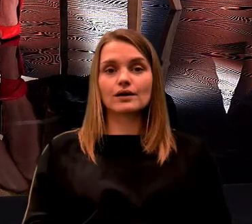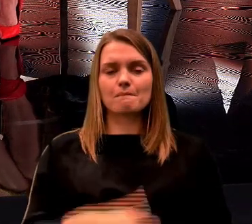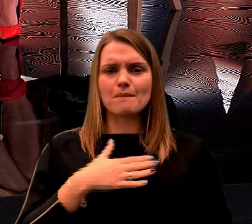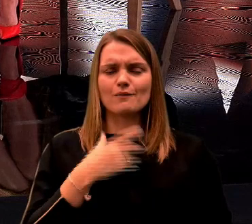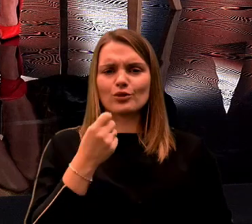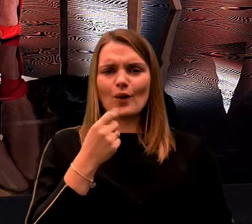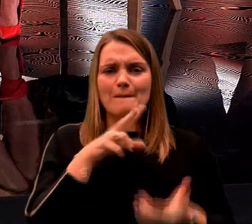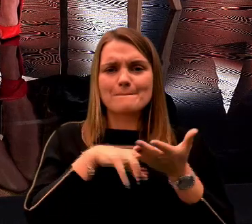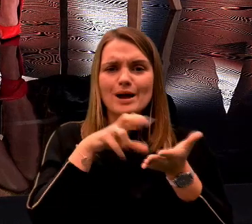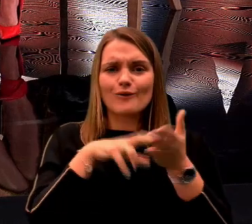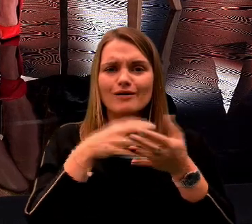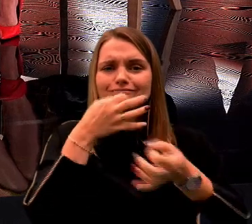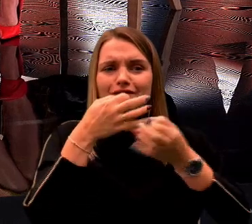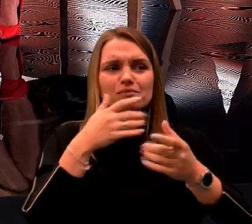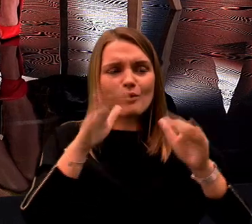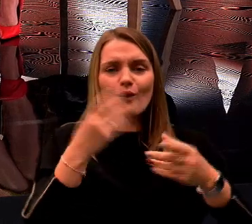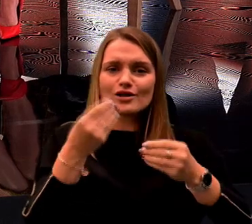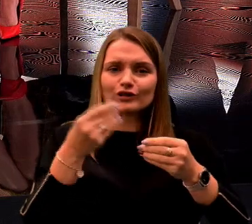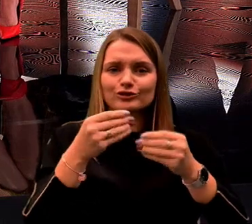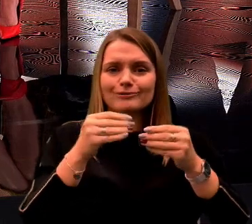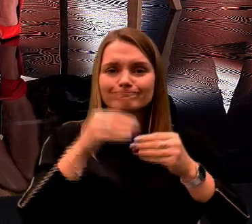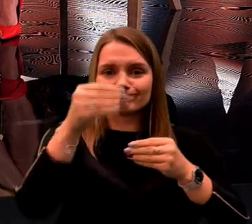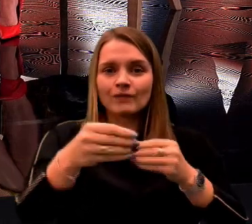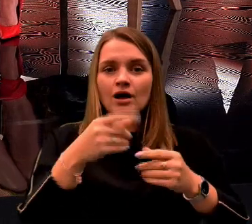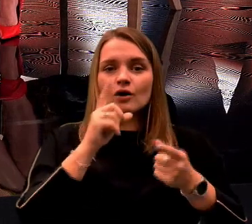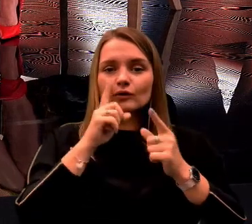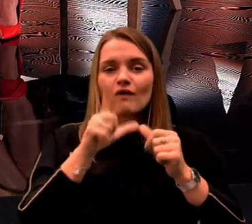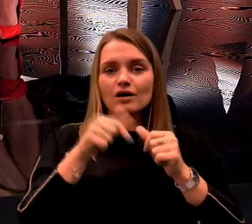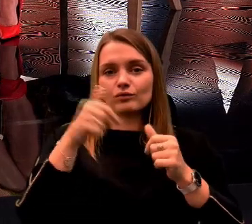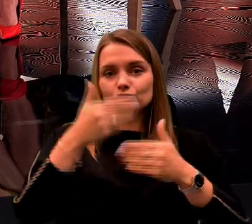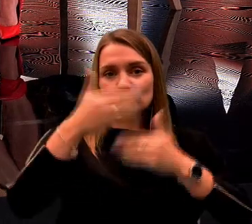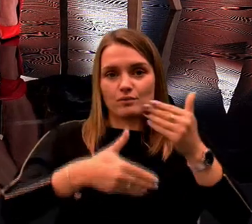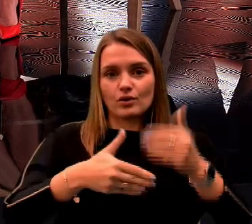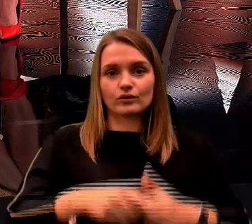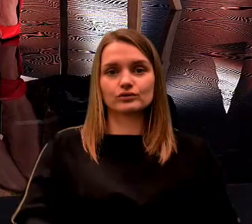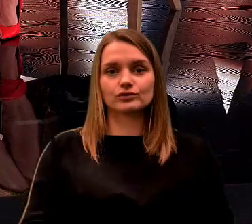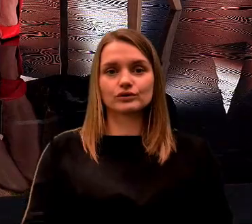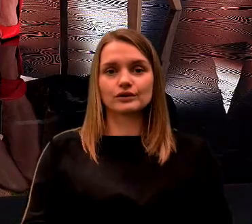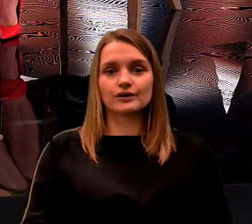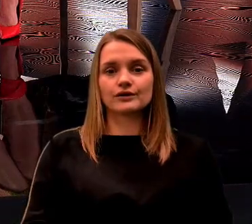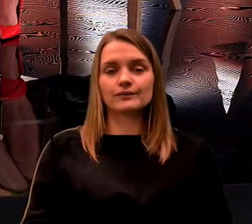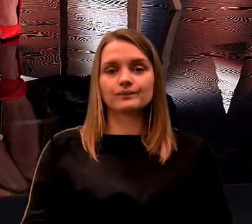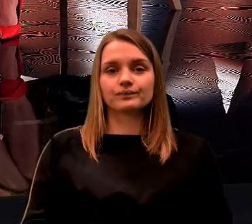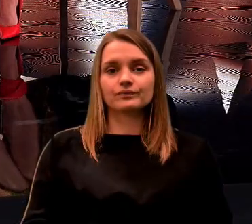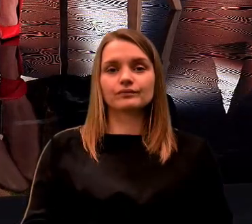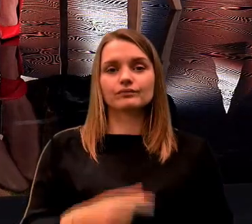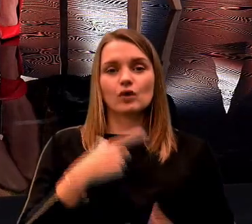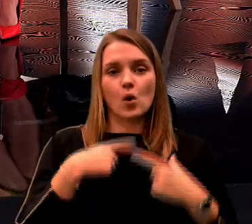i chętnie bym z wami kontynuowała jeszcze rozmowę, ale musimy kończyć. Agnieszka